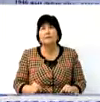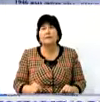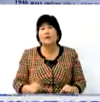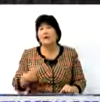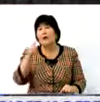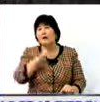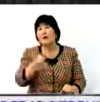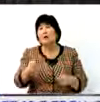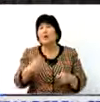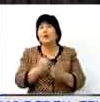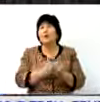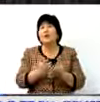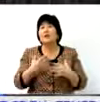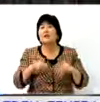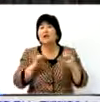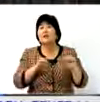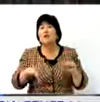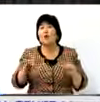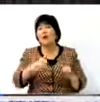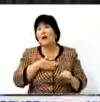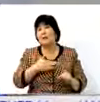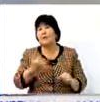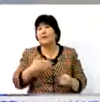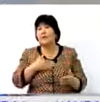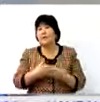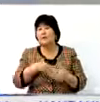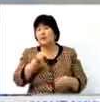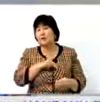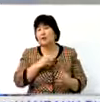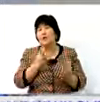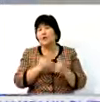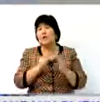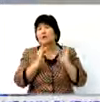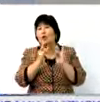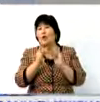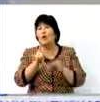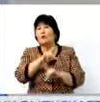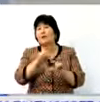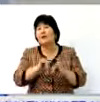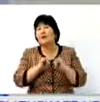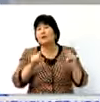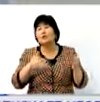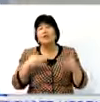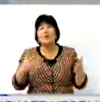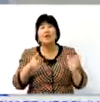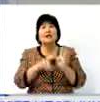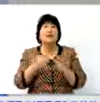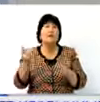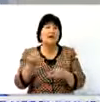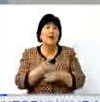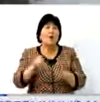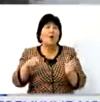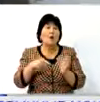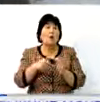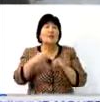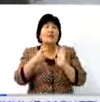За годы руководства сферой здравоохранения области, благодаря ее самоотверженному труду, количество коек в больницах региона выросло более чем в 7 раз, в городе